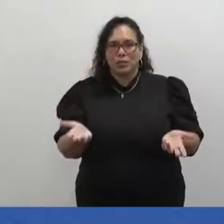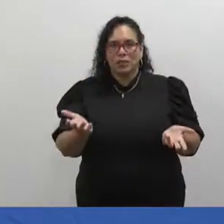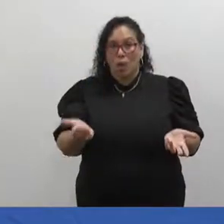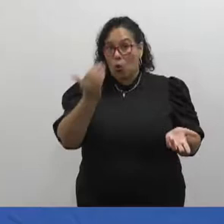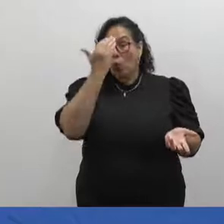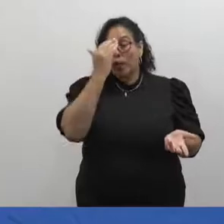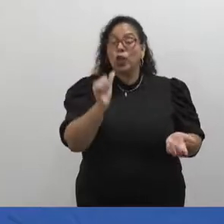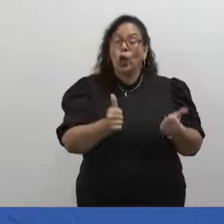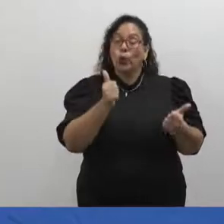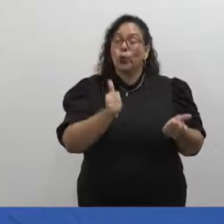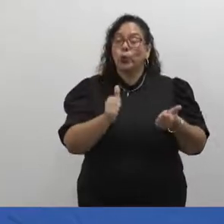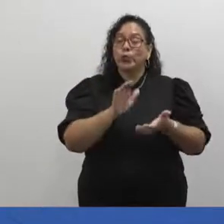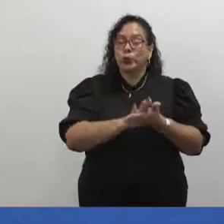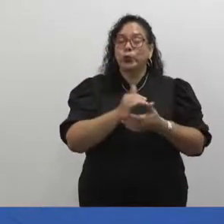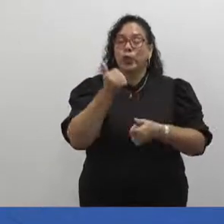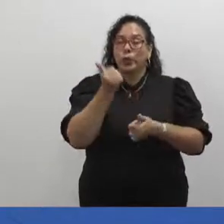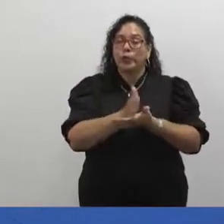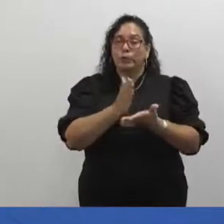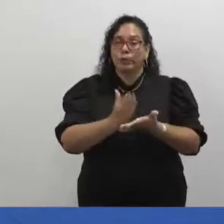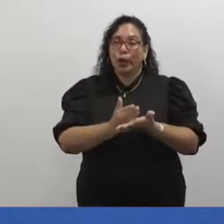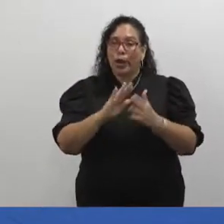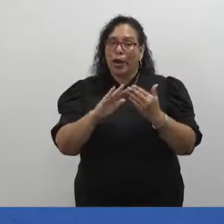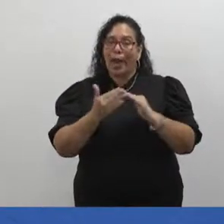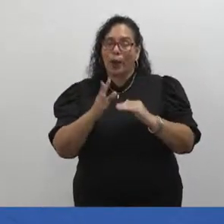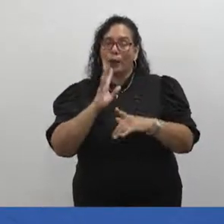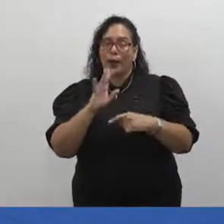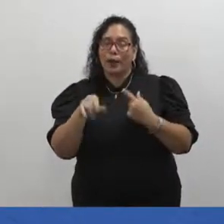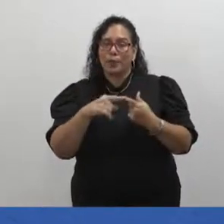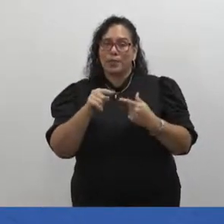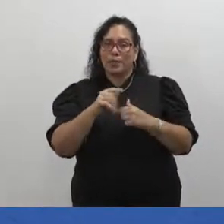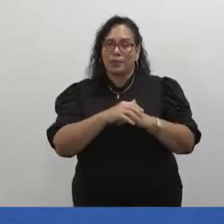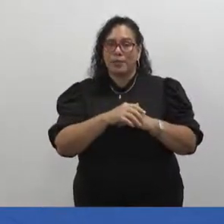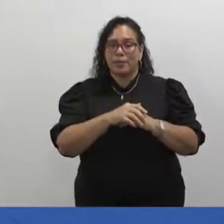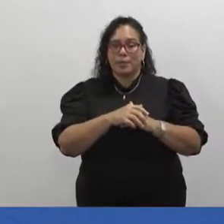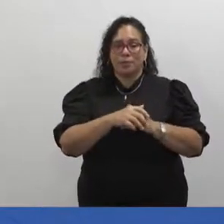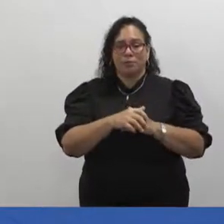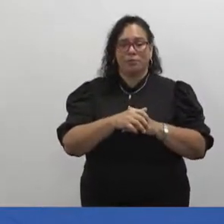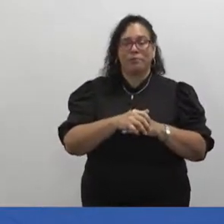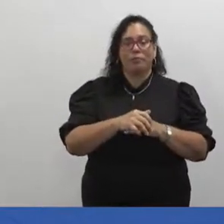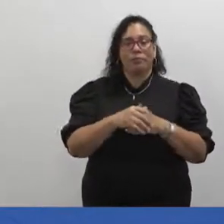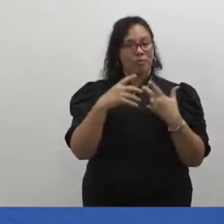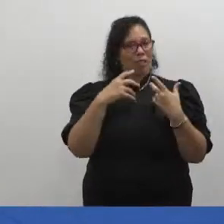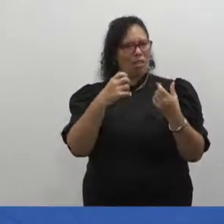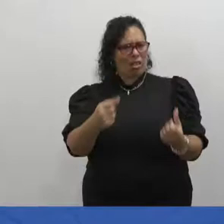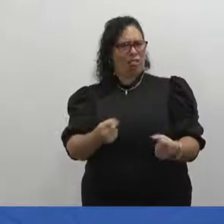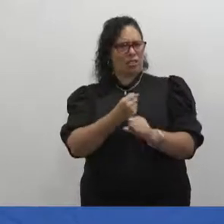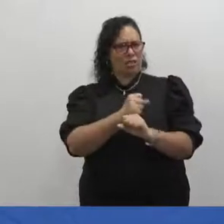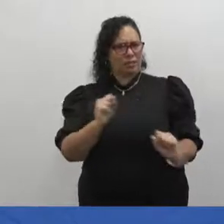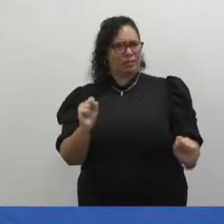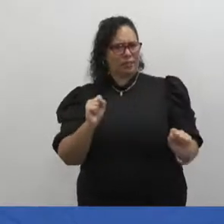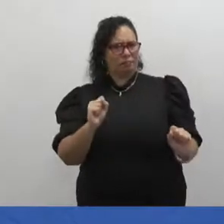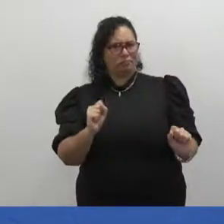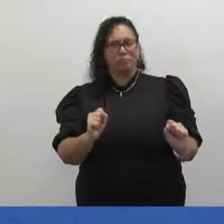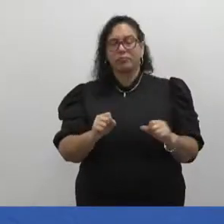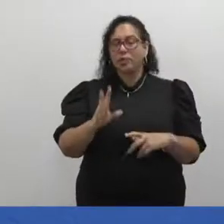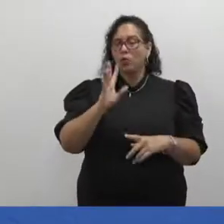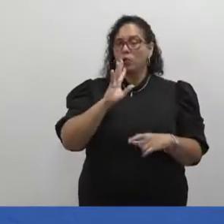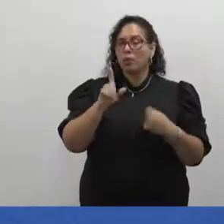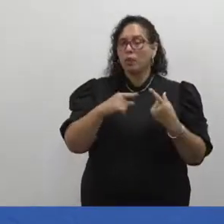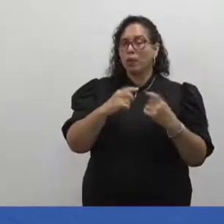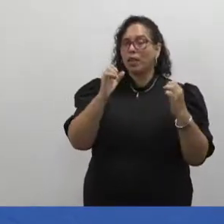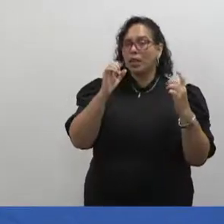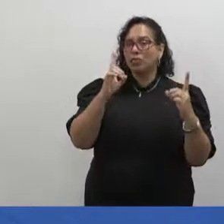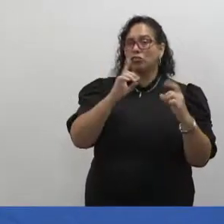kia đầm bay sải tóc từ những sự kiện trời ca từng hay dựng đơn thân sơn na hay để miền sự kiện trời ca vậy